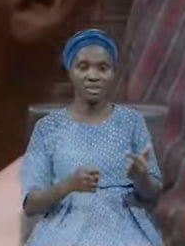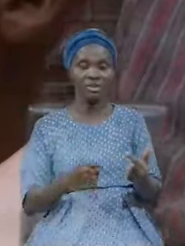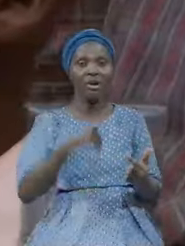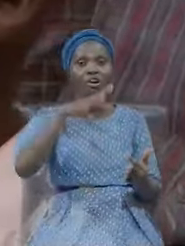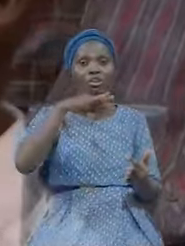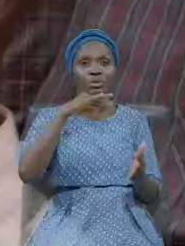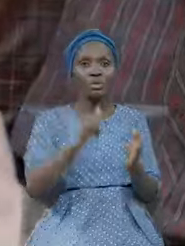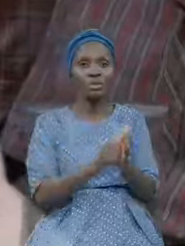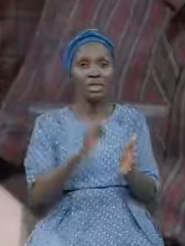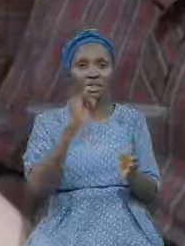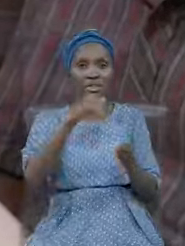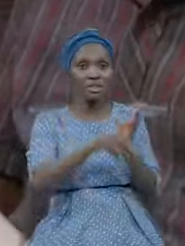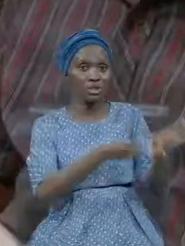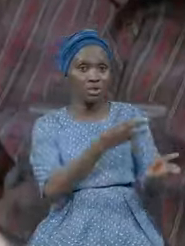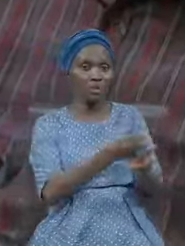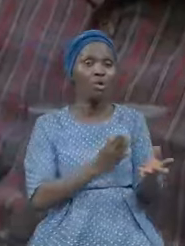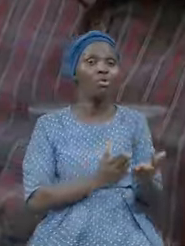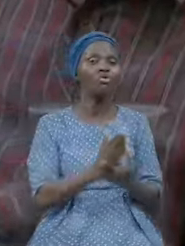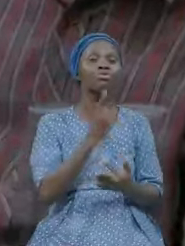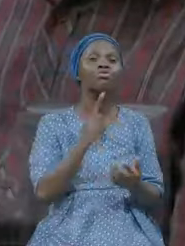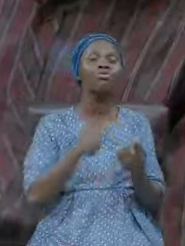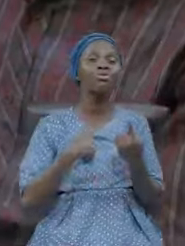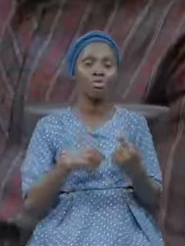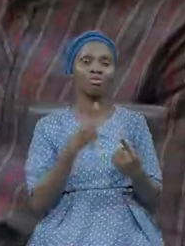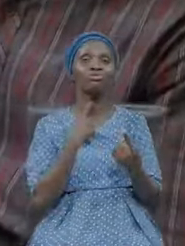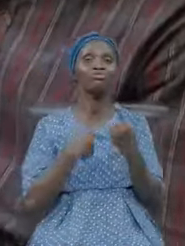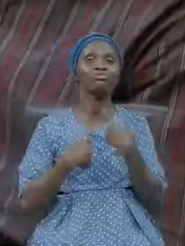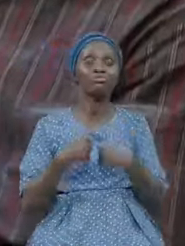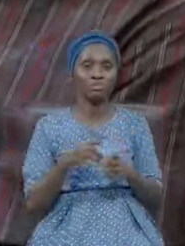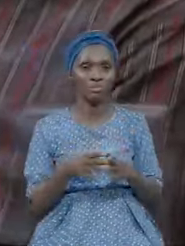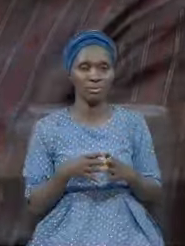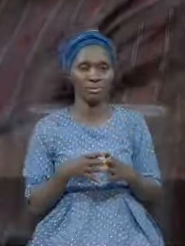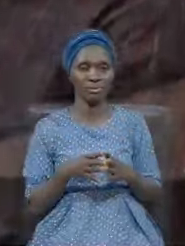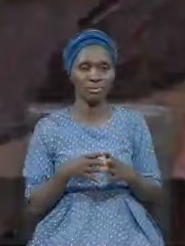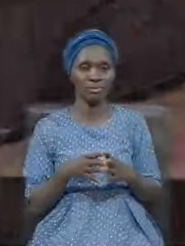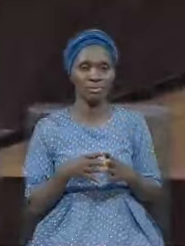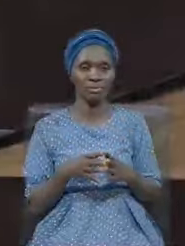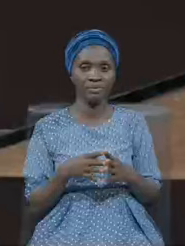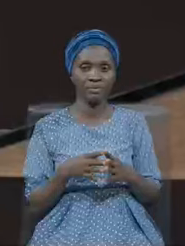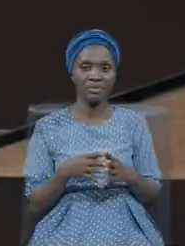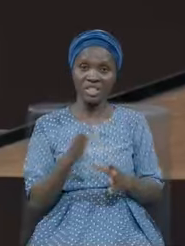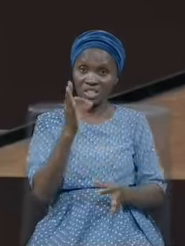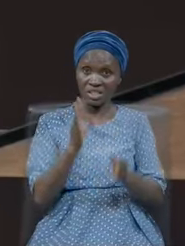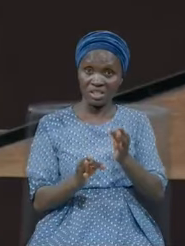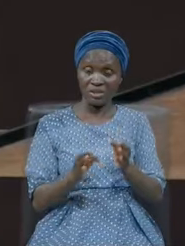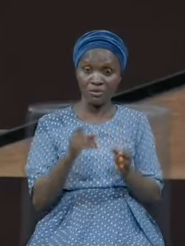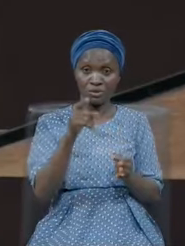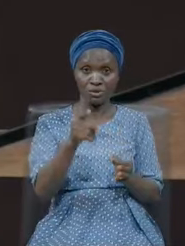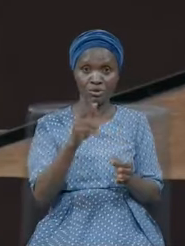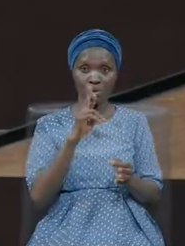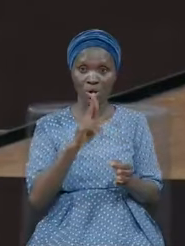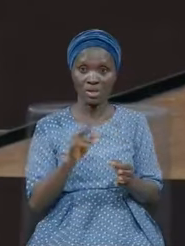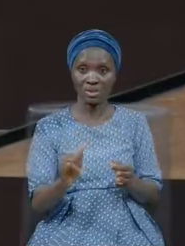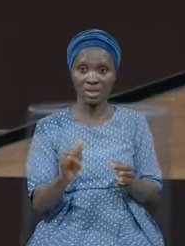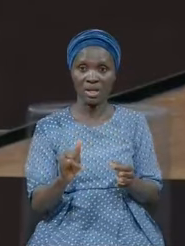le monde par la convoitise si vous êtes accusé d'avoir facifié